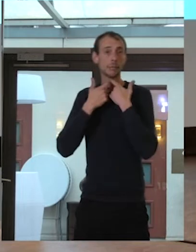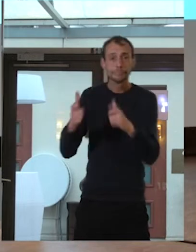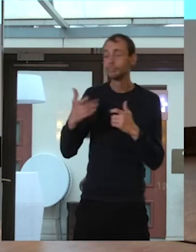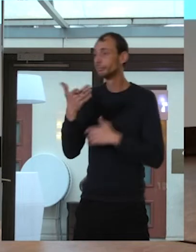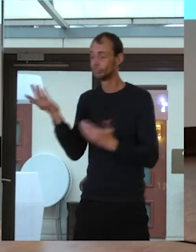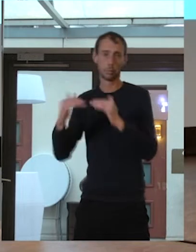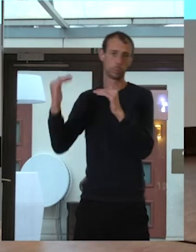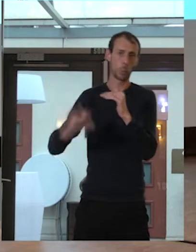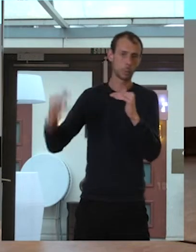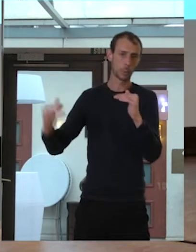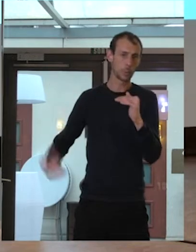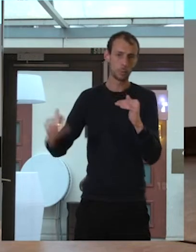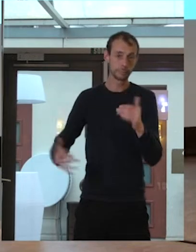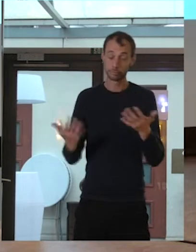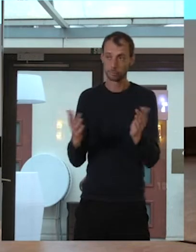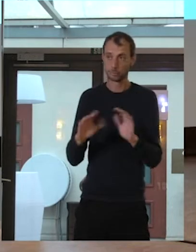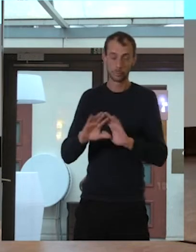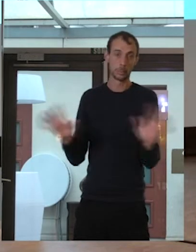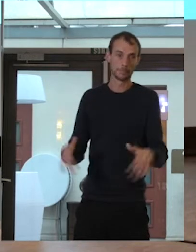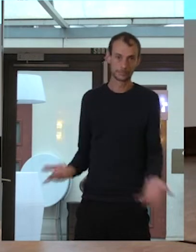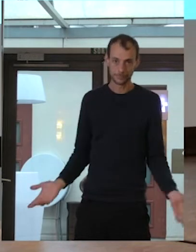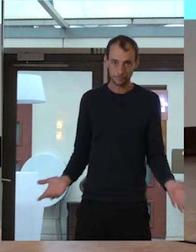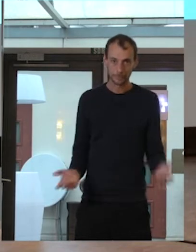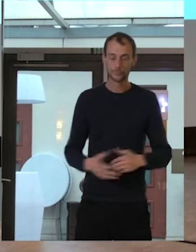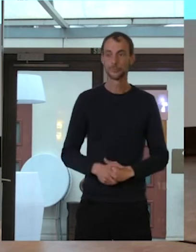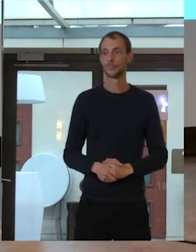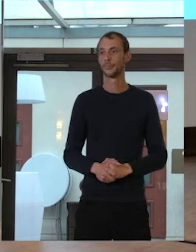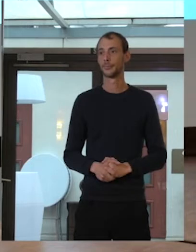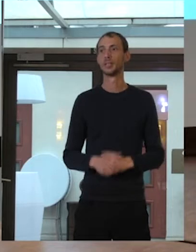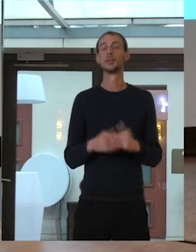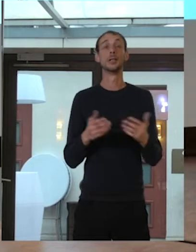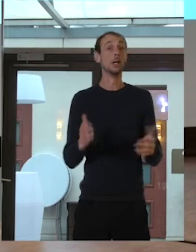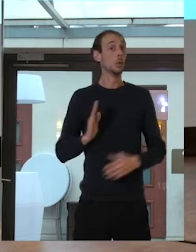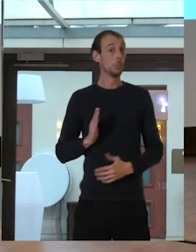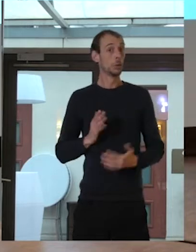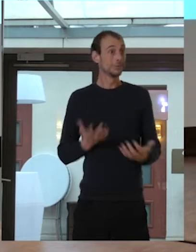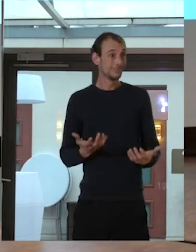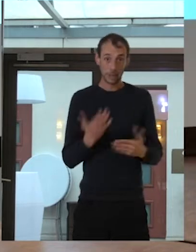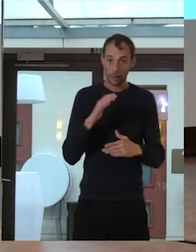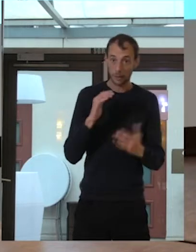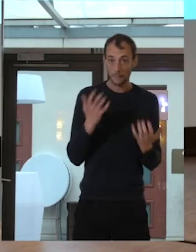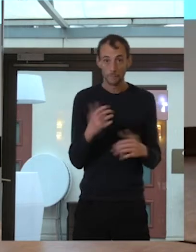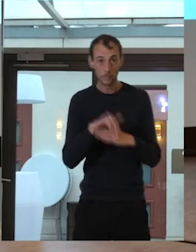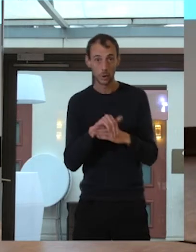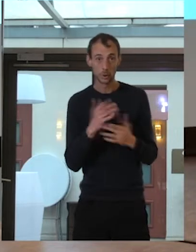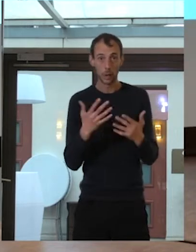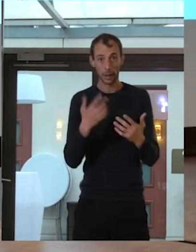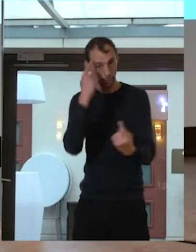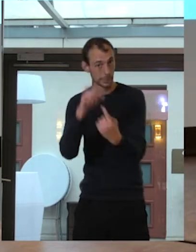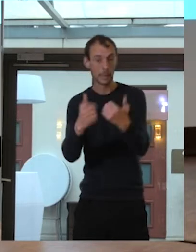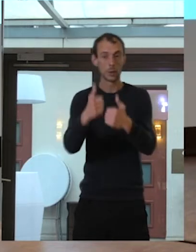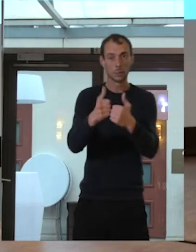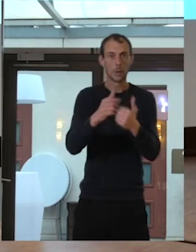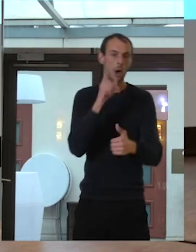passe. Alors, ce soir, à Bordeaux, nous avons souhaité cette table ronde sur l'égalité entre les femmes et les hommes dans le sport.